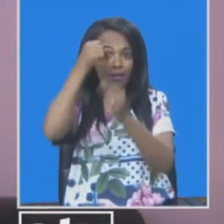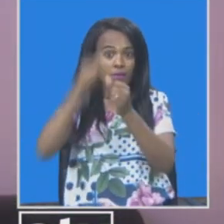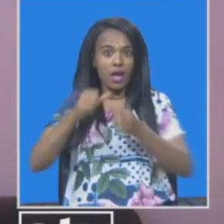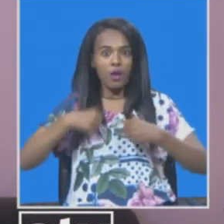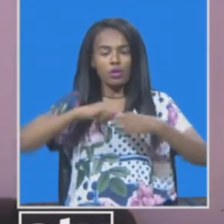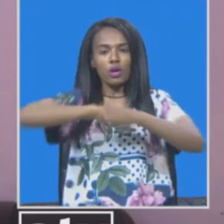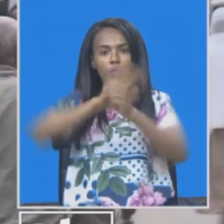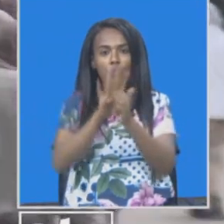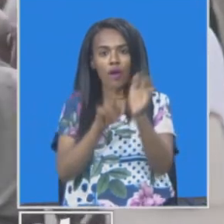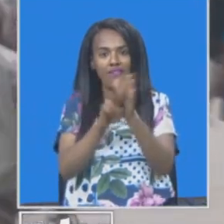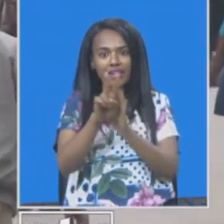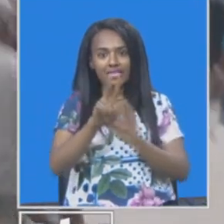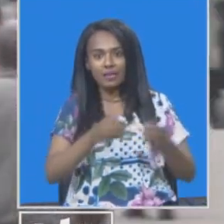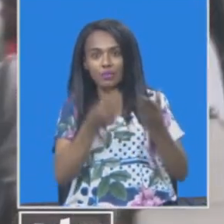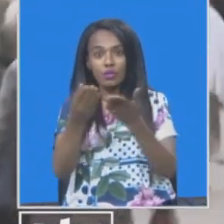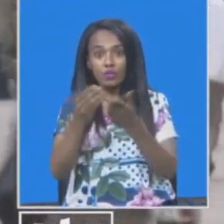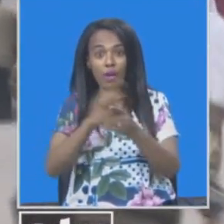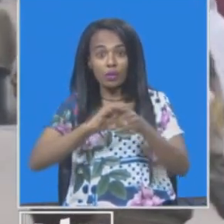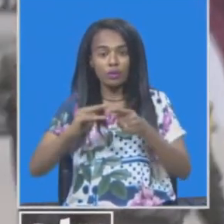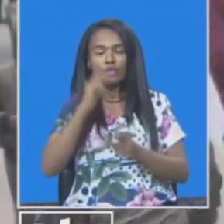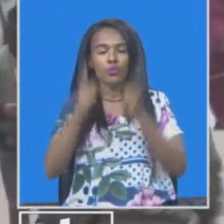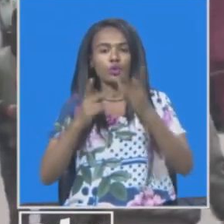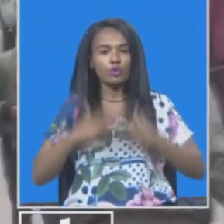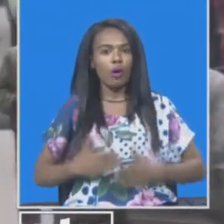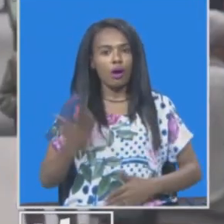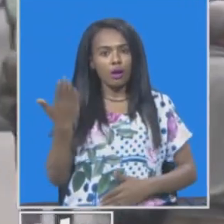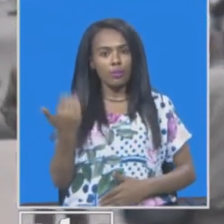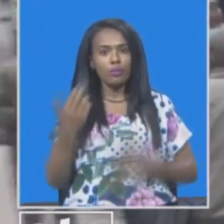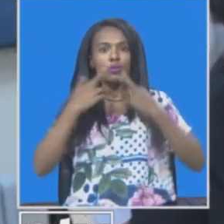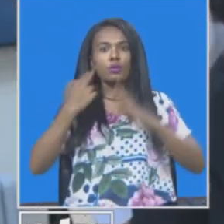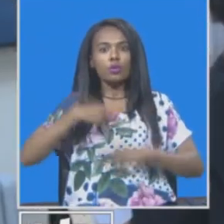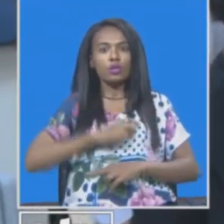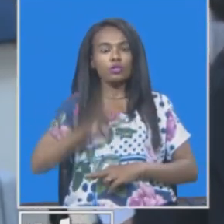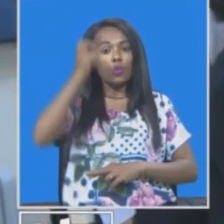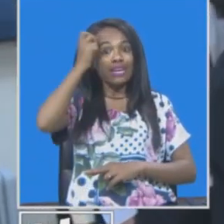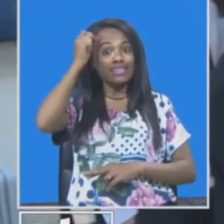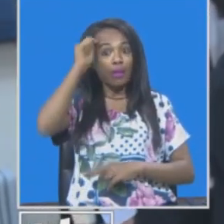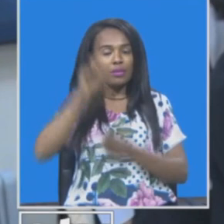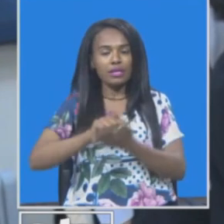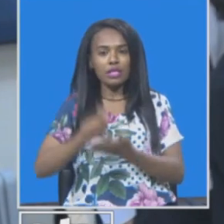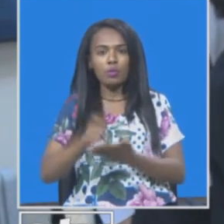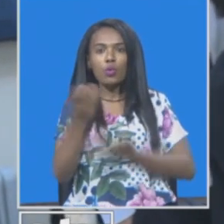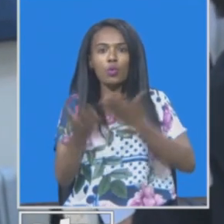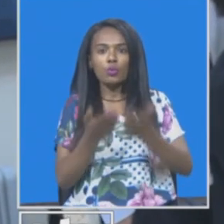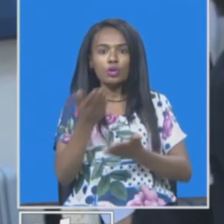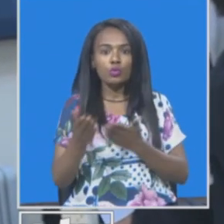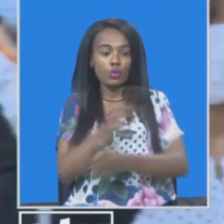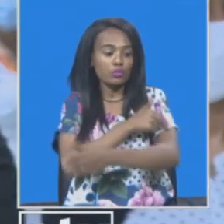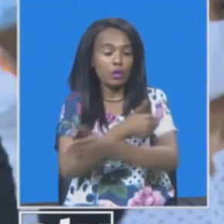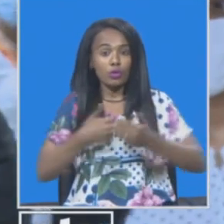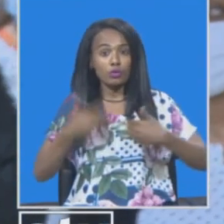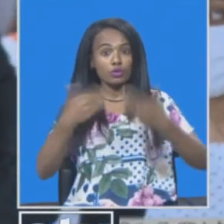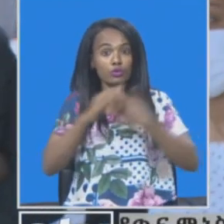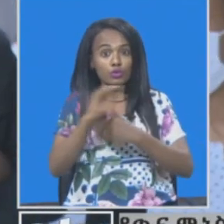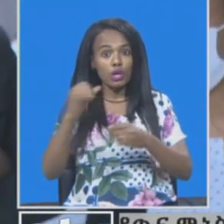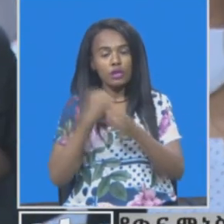ቫይረስ የህክምና አገልግሎት የሚሰጡ ባለሙያዎችም የጉብኝቱ አካል ነበሩ። ሪፖርተራችን ዋለልኝ ታምር እንደዘገበው ጉብኝቱ በሆስፒታሎች ያሉትን ችግሮችና